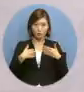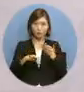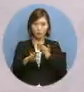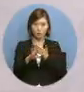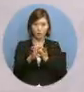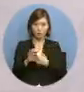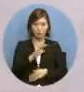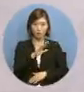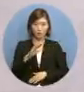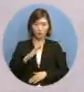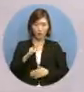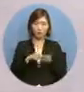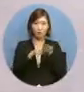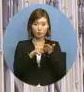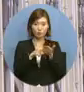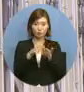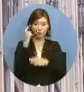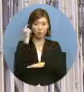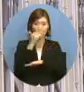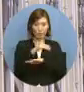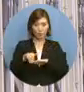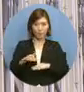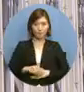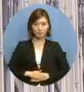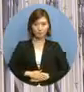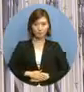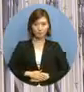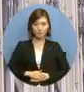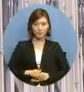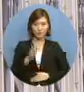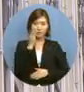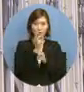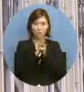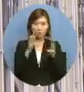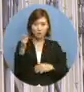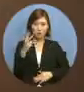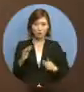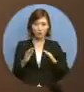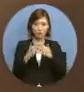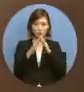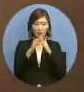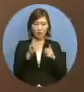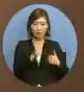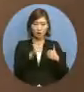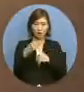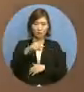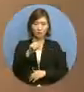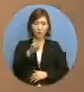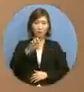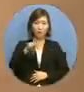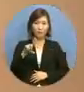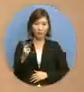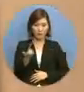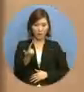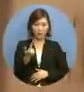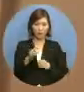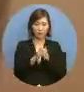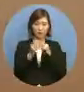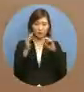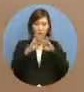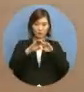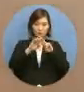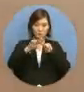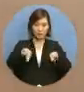공간에도 제도 개선 요구를 할 예정입니다 이와 같이 연주 추구에서 재건축에 따른 석면 제거 작업이 진행되고 있는 아파트는